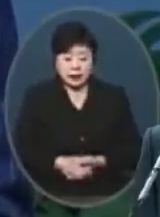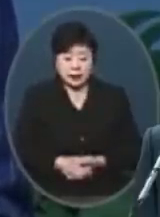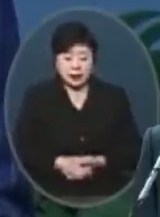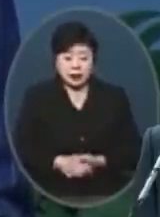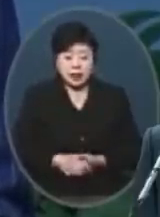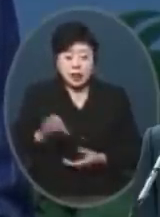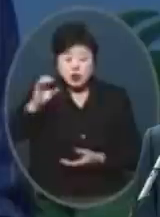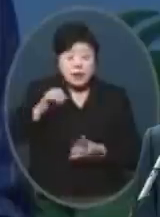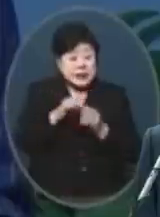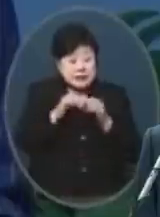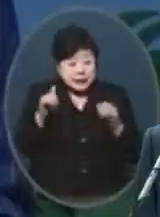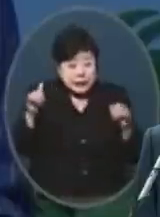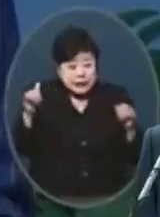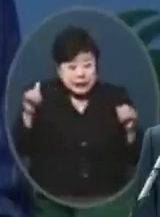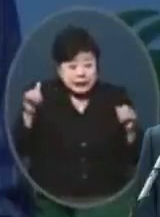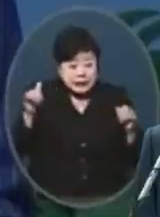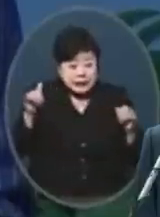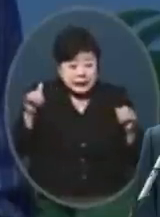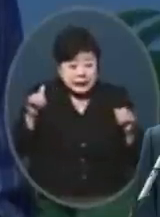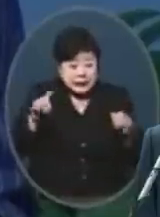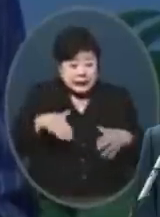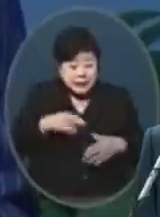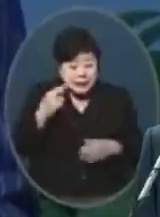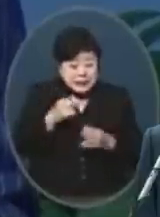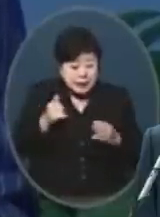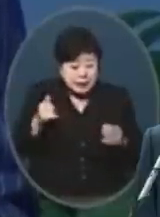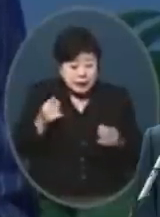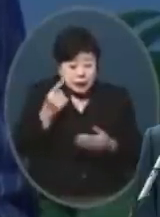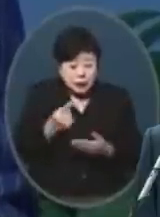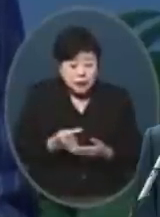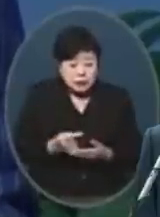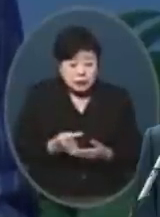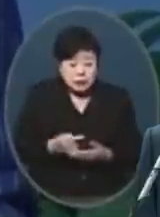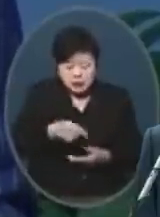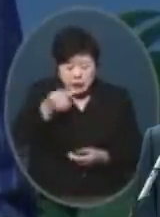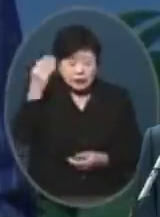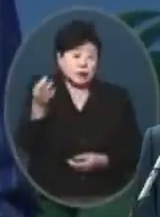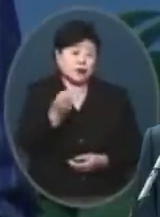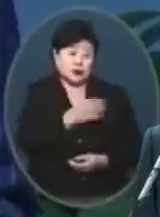후라파 사람들이나 남미 사람들이나 우리보다 훨씬 잘 살았거든요.